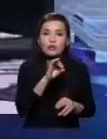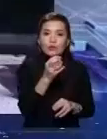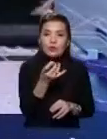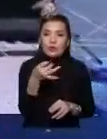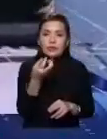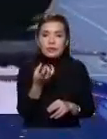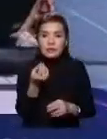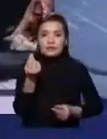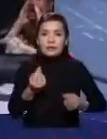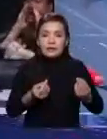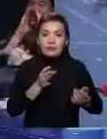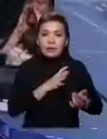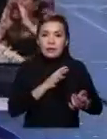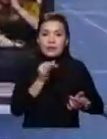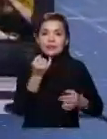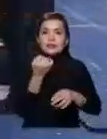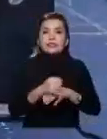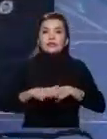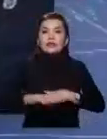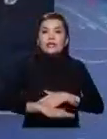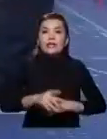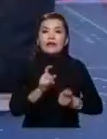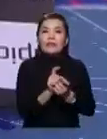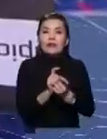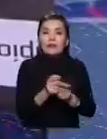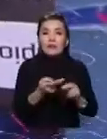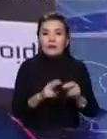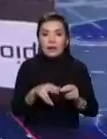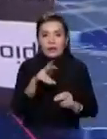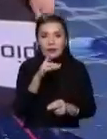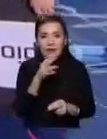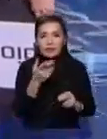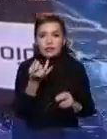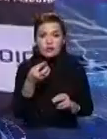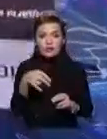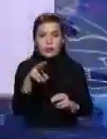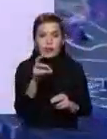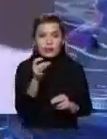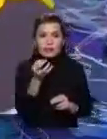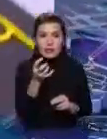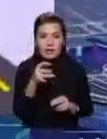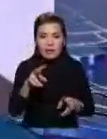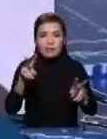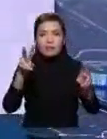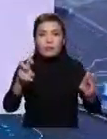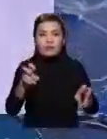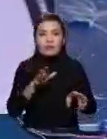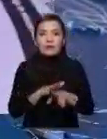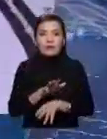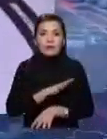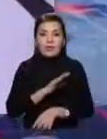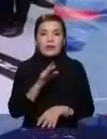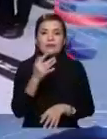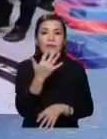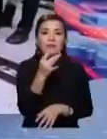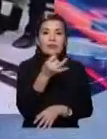Йон кездесті. Жеңіл салмақтағы жекпе-жекке корей спортшы Найза лигасының чемпиондық титулы тігілді. Жекпе-жек 5